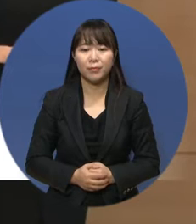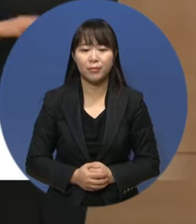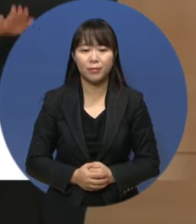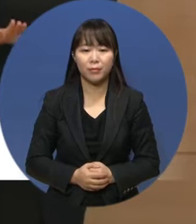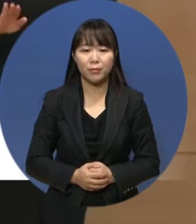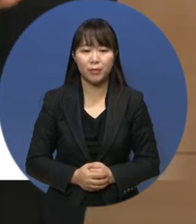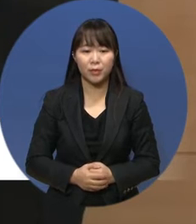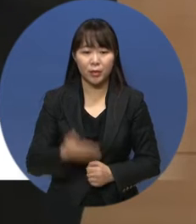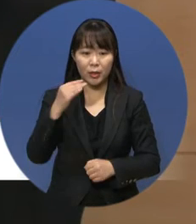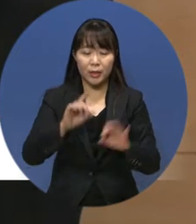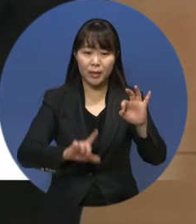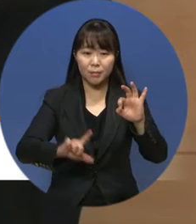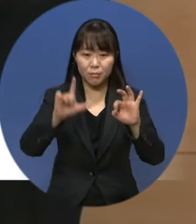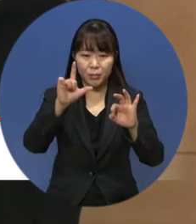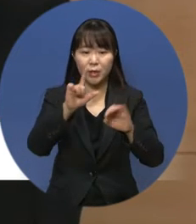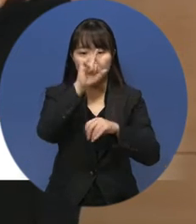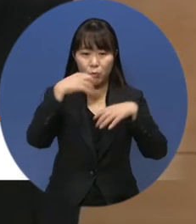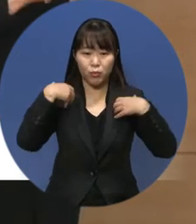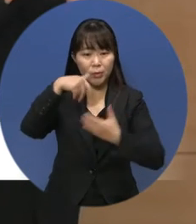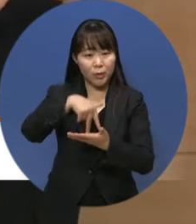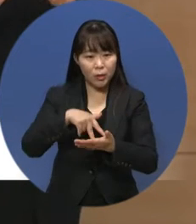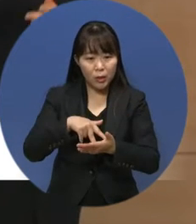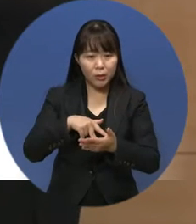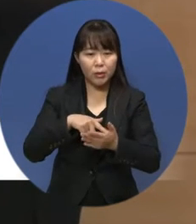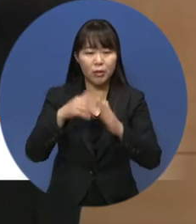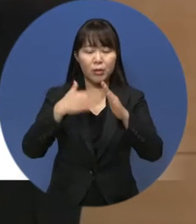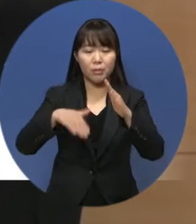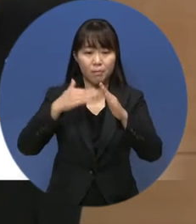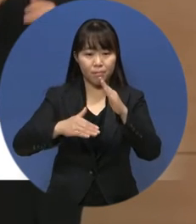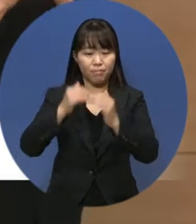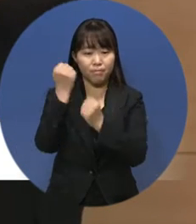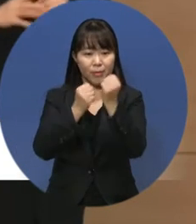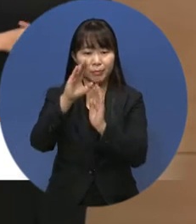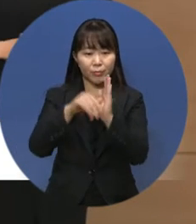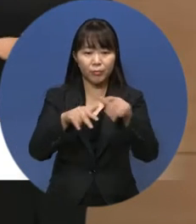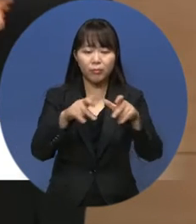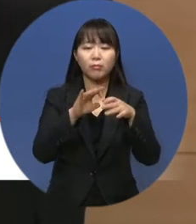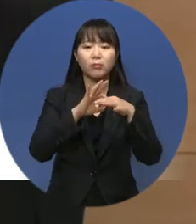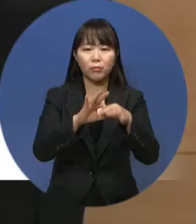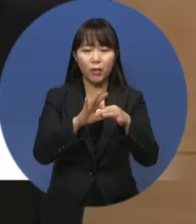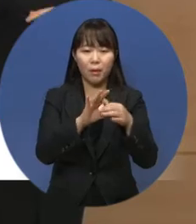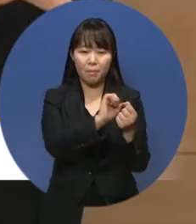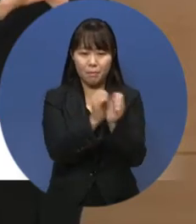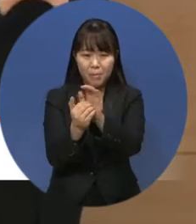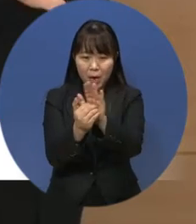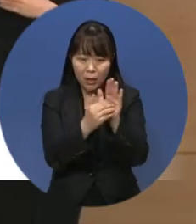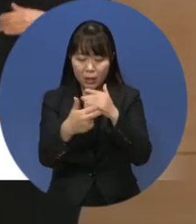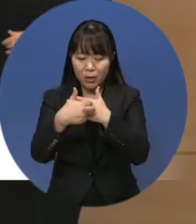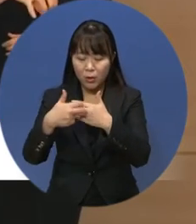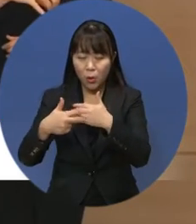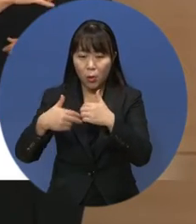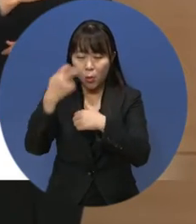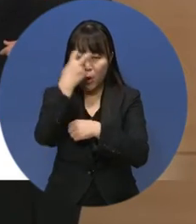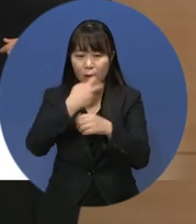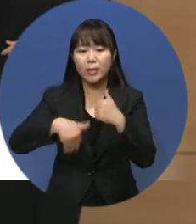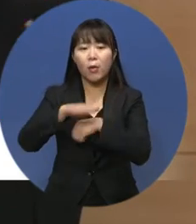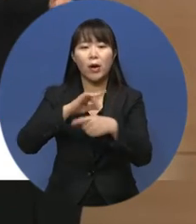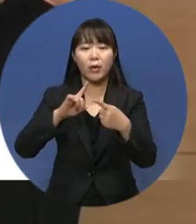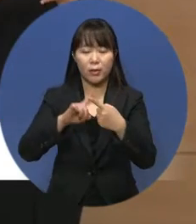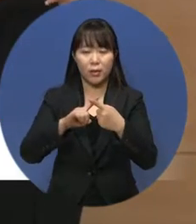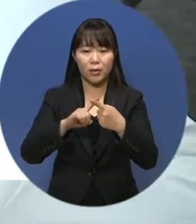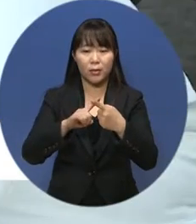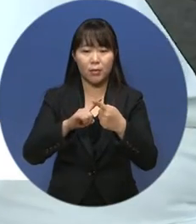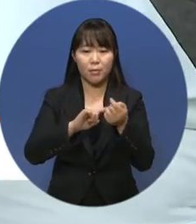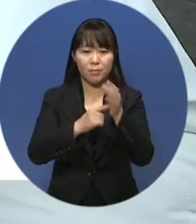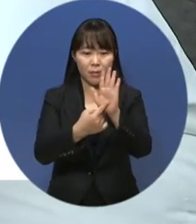지난 10일 중앙 재난안전대책본부 는 정래 브리핑을 통해 장애를 1 방역과 의도 관리 상황을 공유했습니다